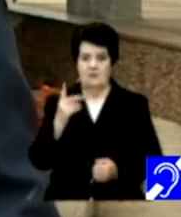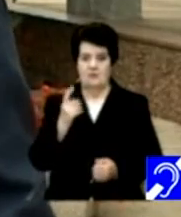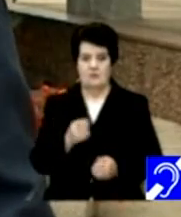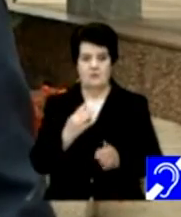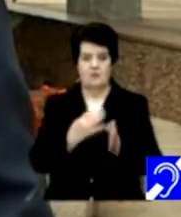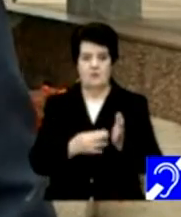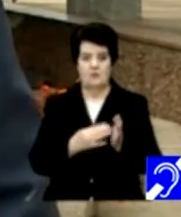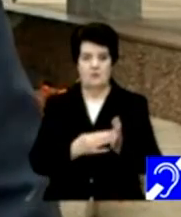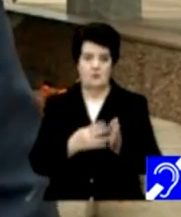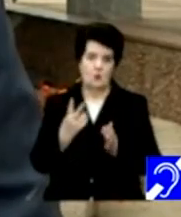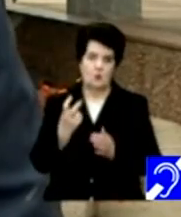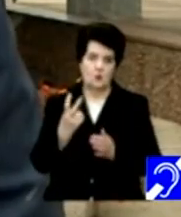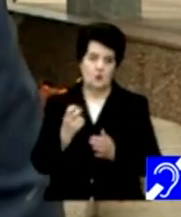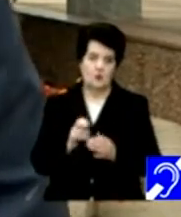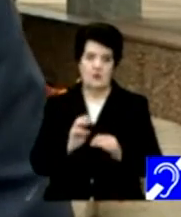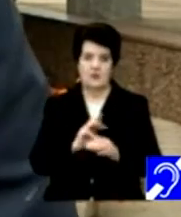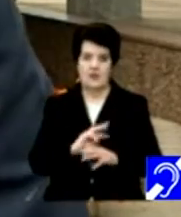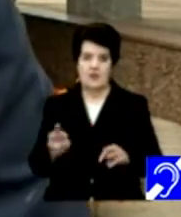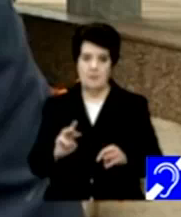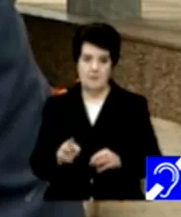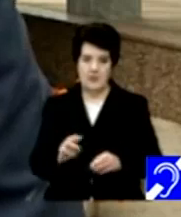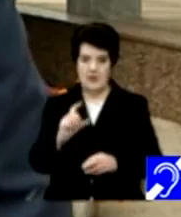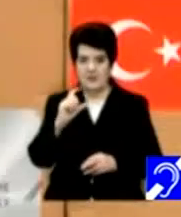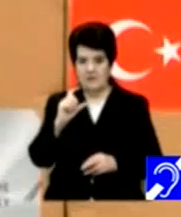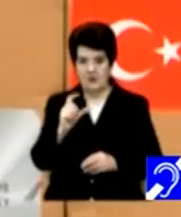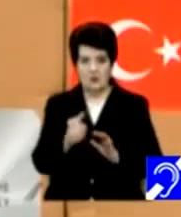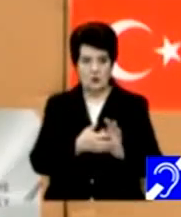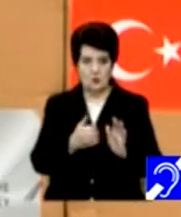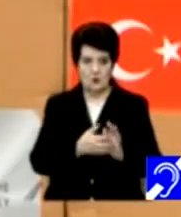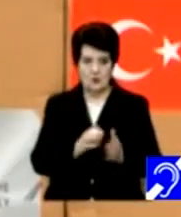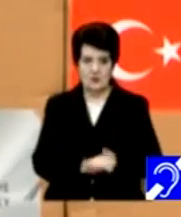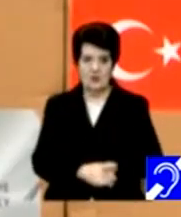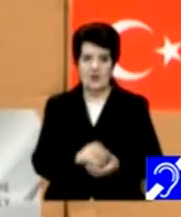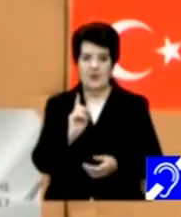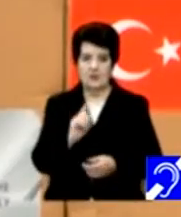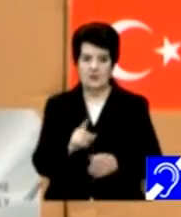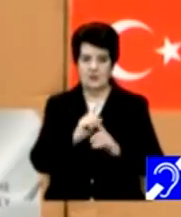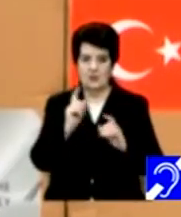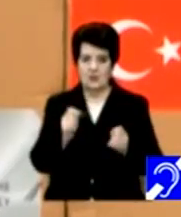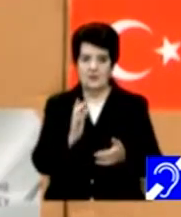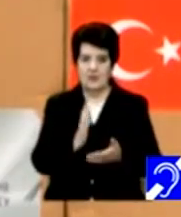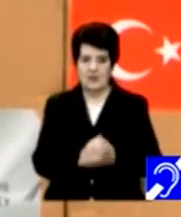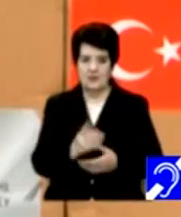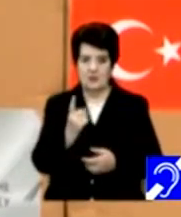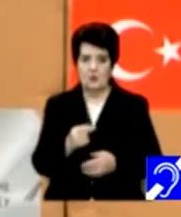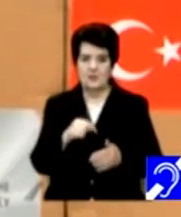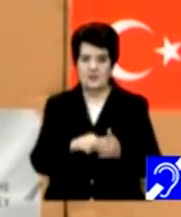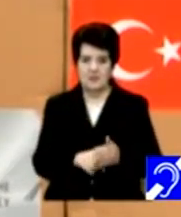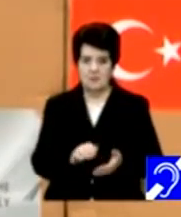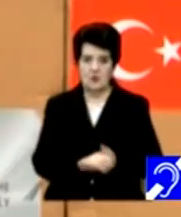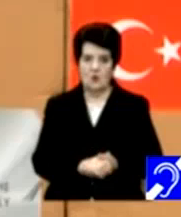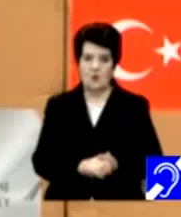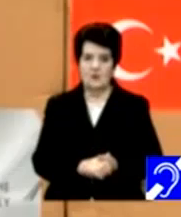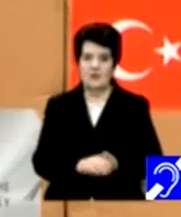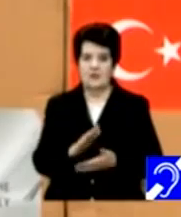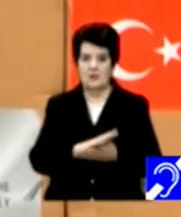1190.000 sau practic 200.000 de vaccinuri, dar nu este suficient. Dostluğun devam etmesi için bizde